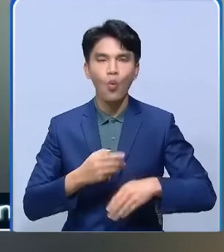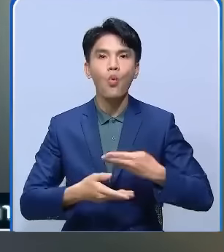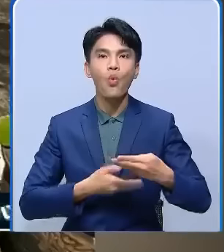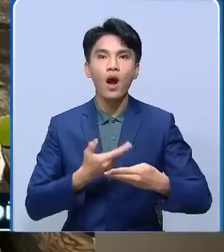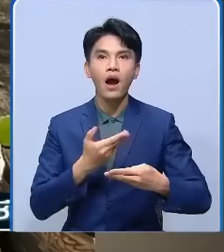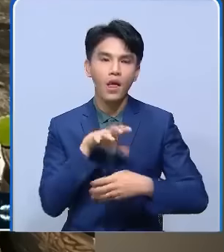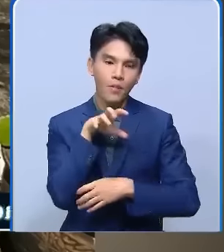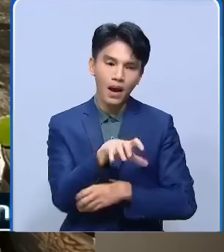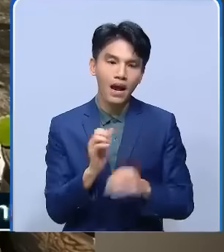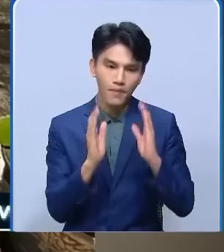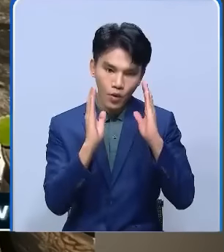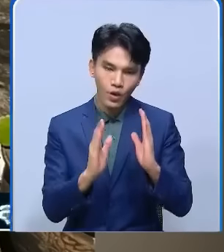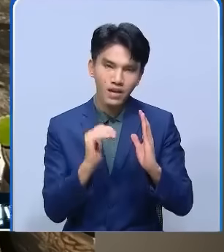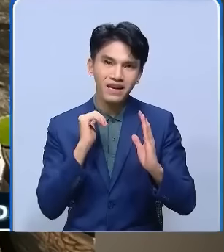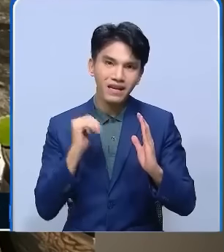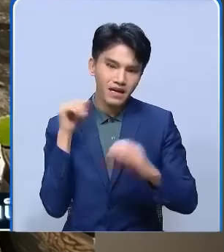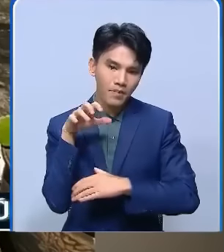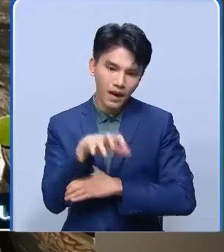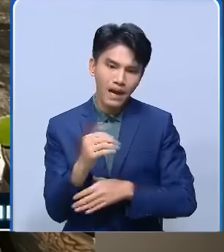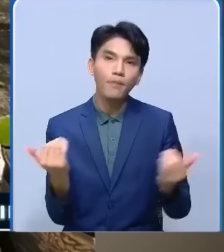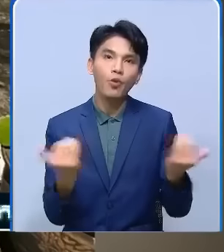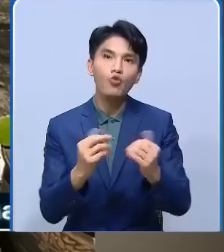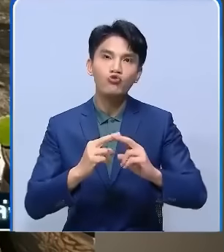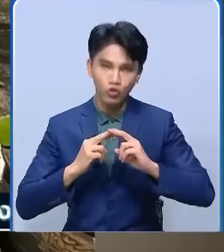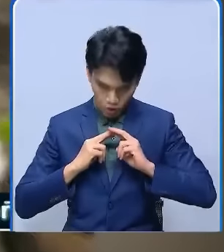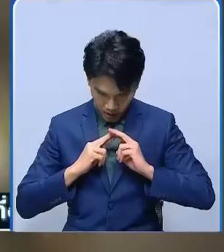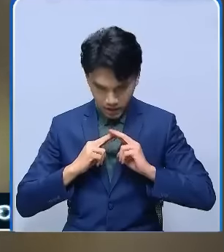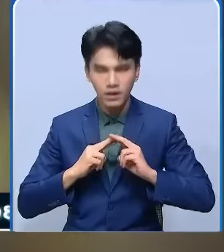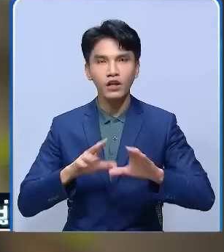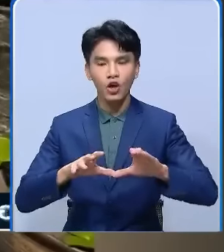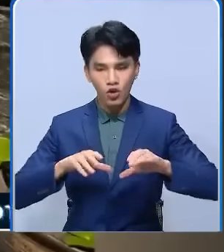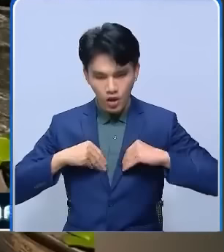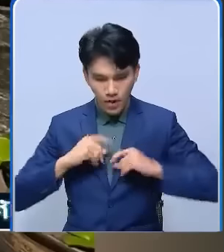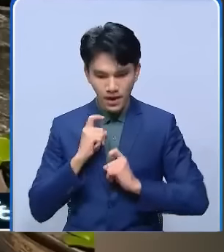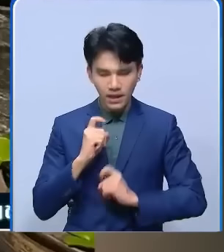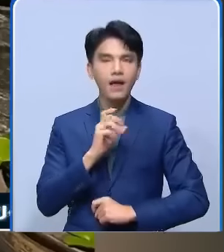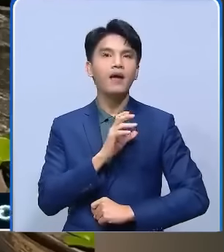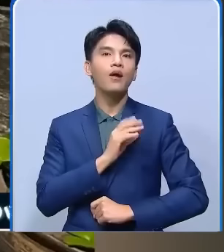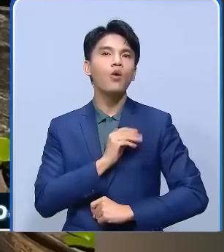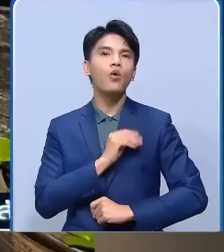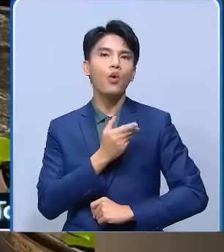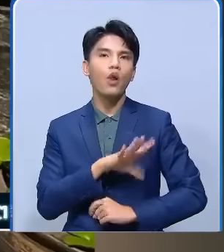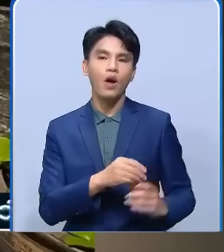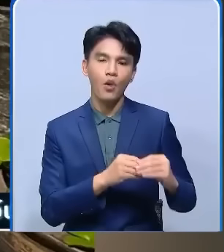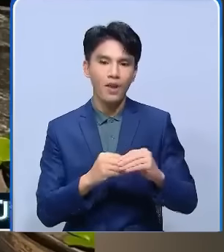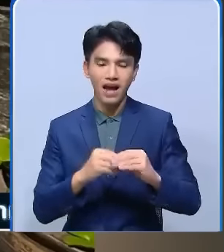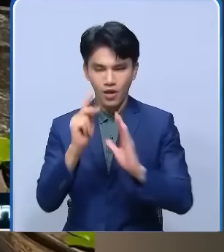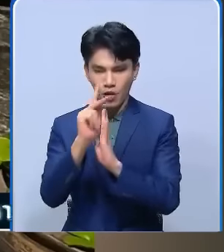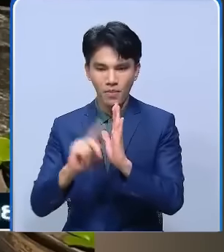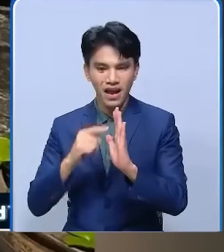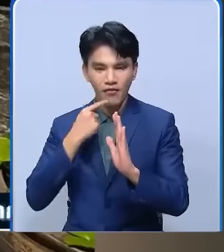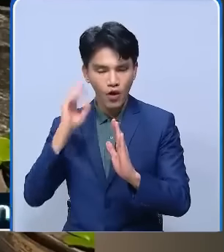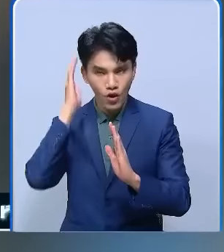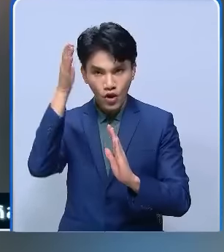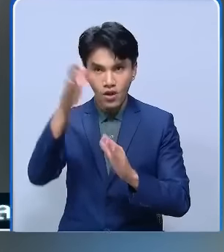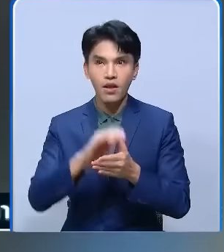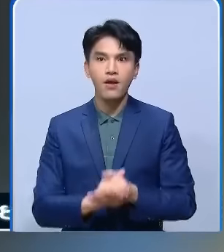ใจแก่ผู้สืบสันดานให้จำยอมต่อสิ่งใดโดยทำให้กลัวว่าจะเกิดอันตรายต่อชีวิตก่อนที่จะนำตัวไปดำเนินคดีตามกฎ